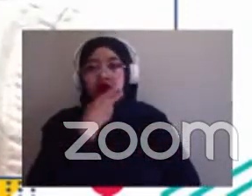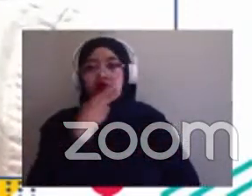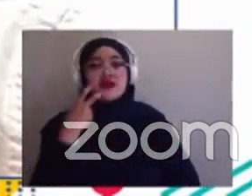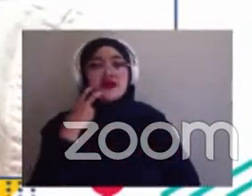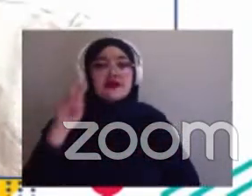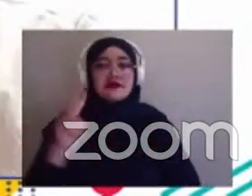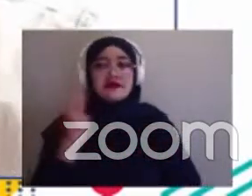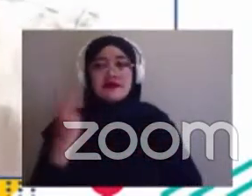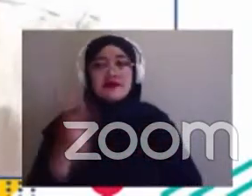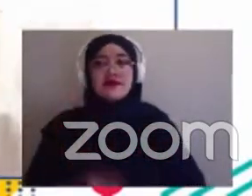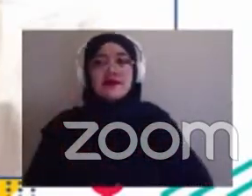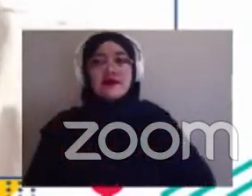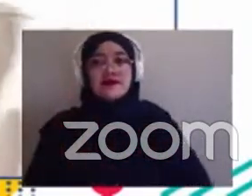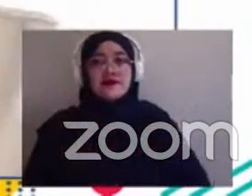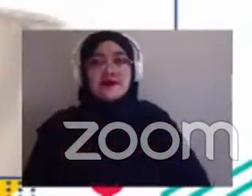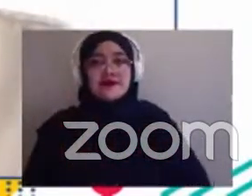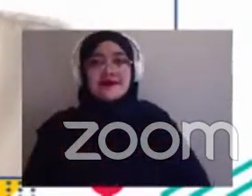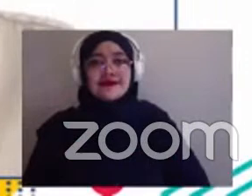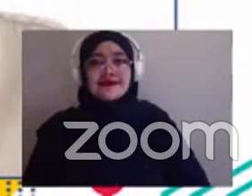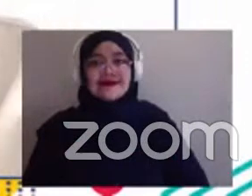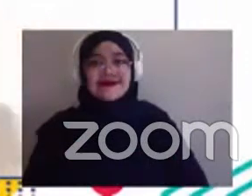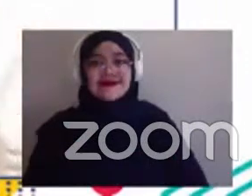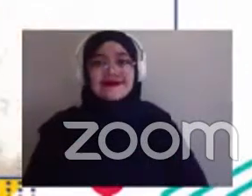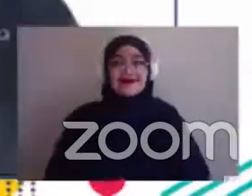sampaikan. Mbak Devi, terima kasih.